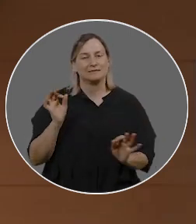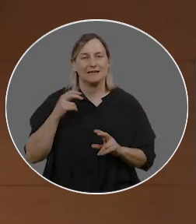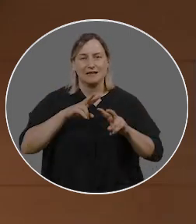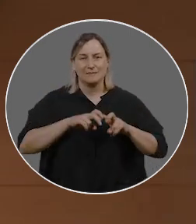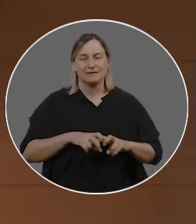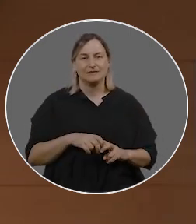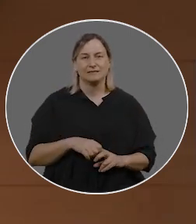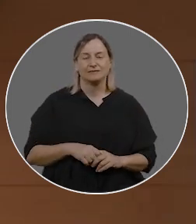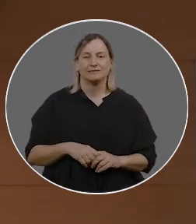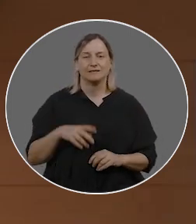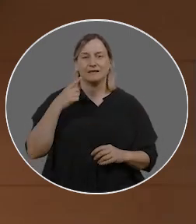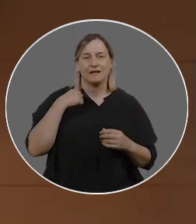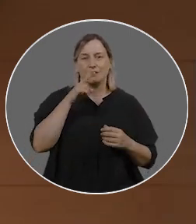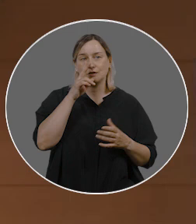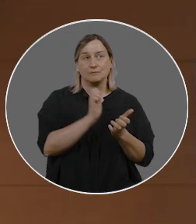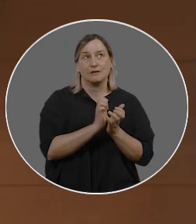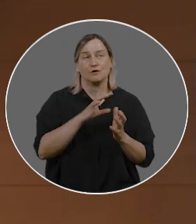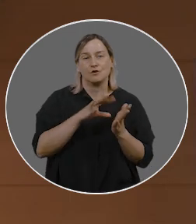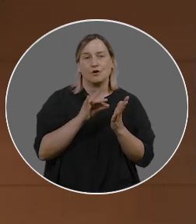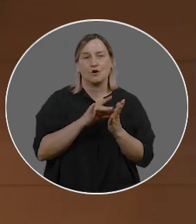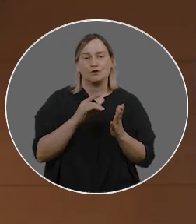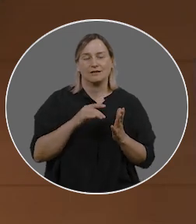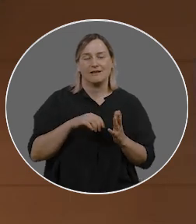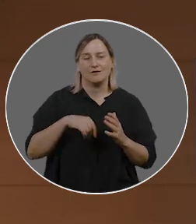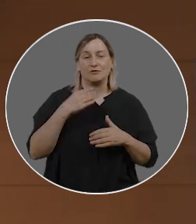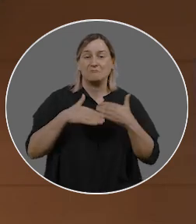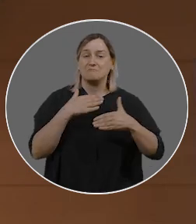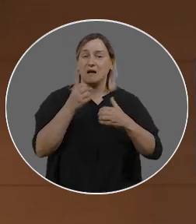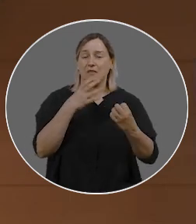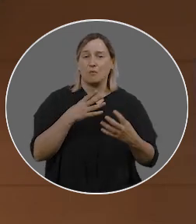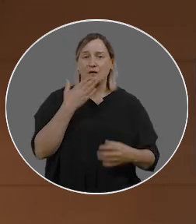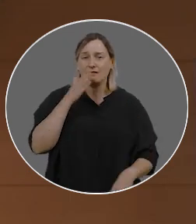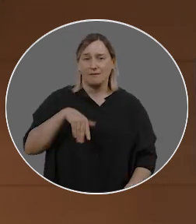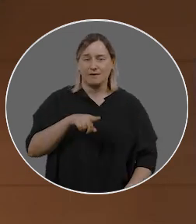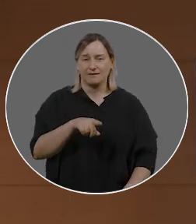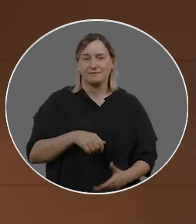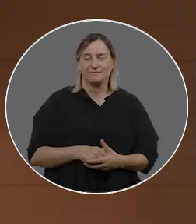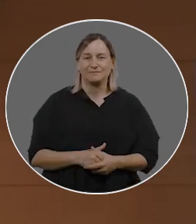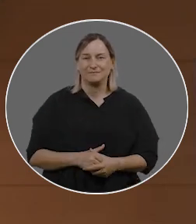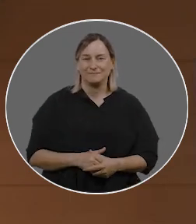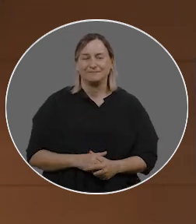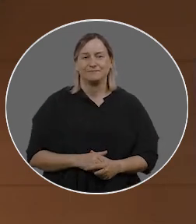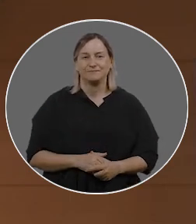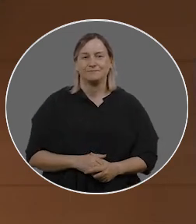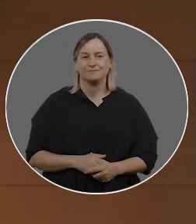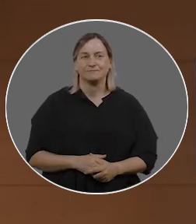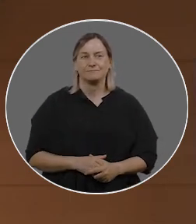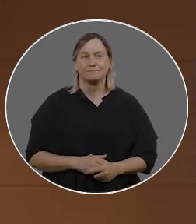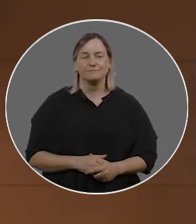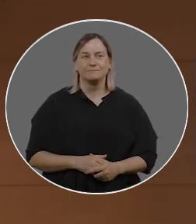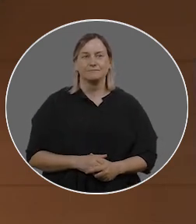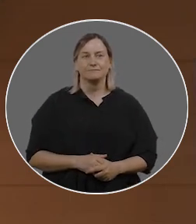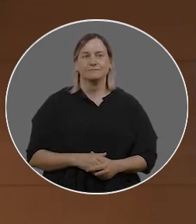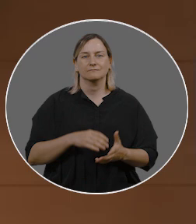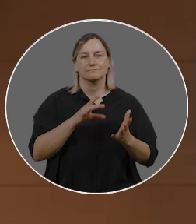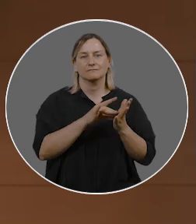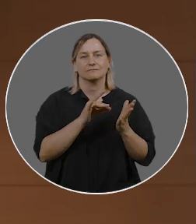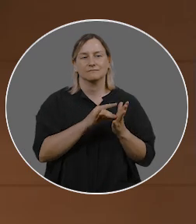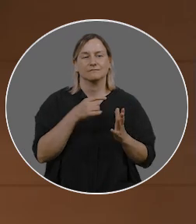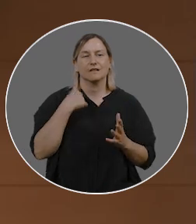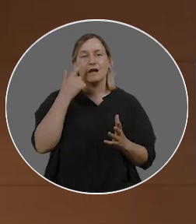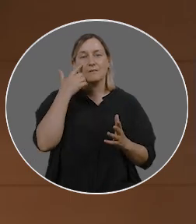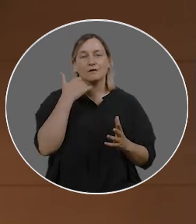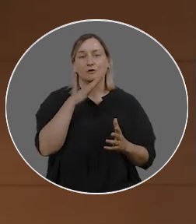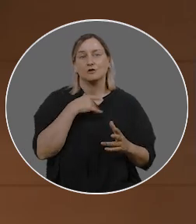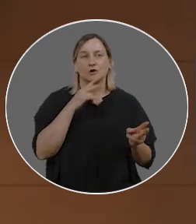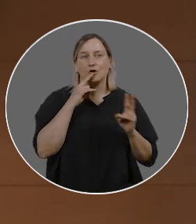notable d'aquí dos anys. Progressa adequadament. Exacte. Ara es fa així, no, a l'ESO. Posem-li una S i que anem amb una eina. No et